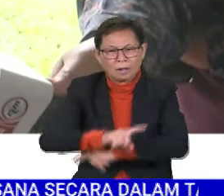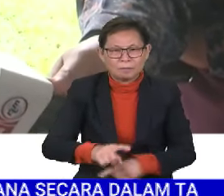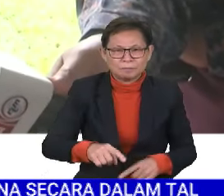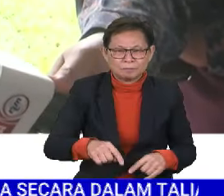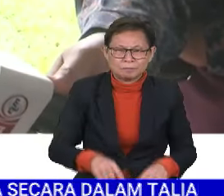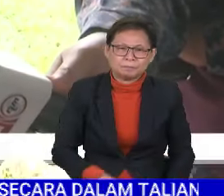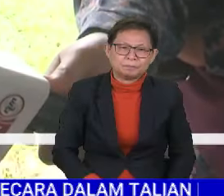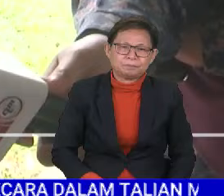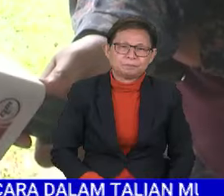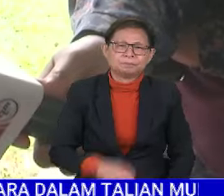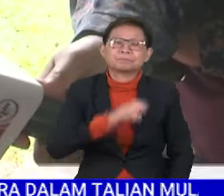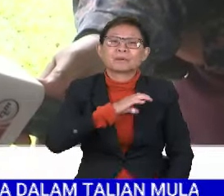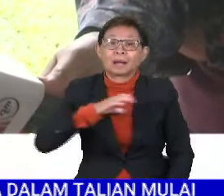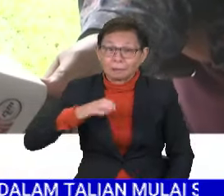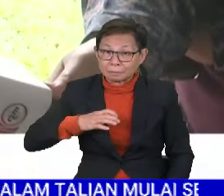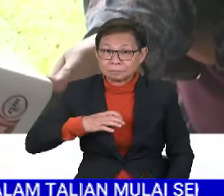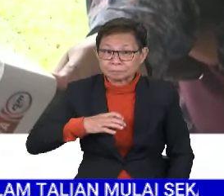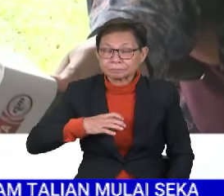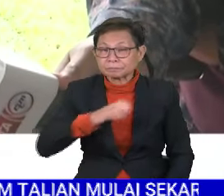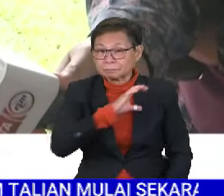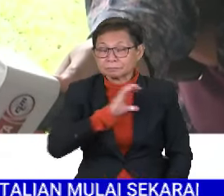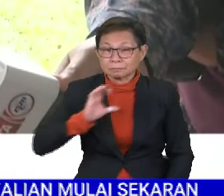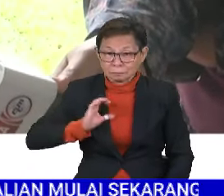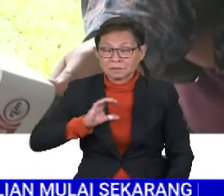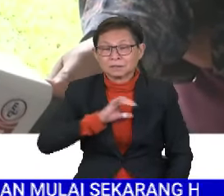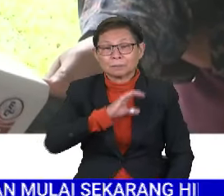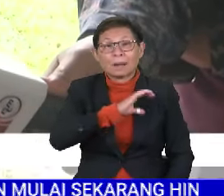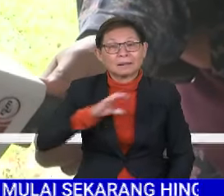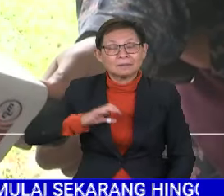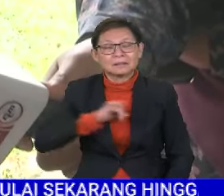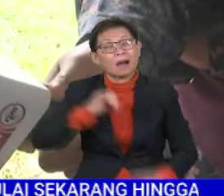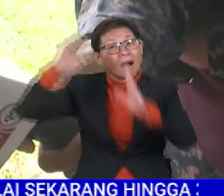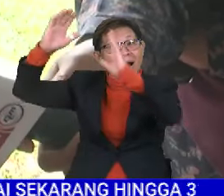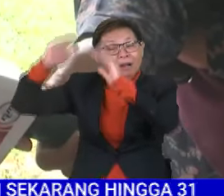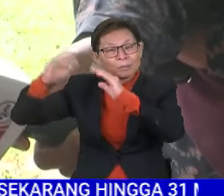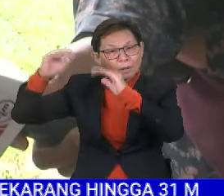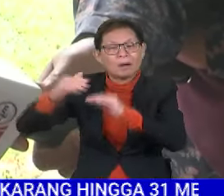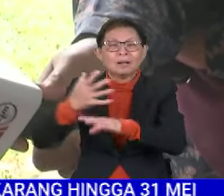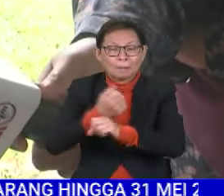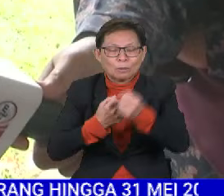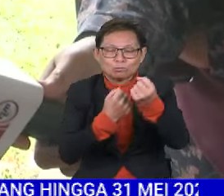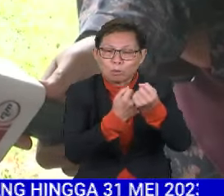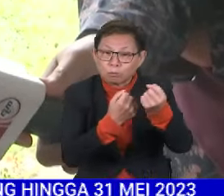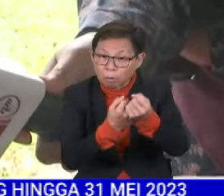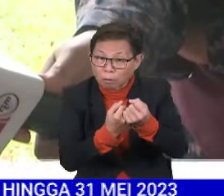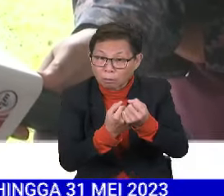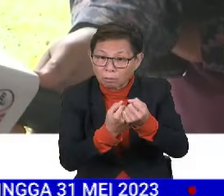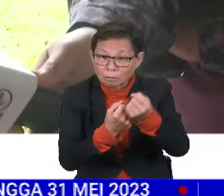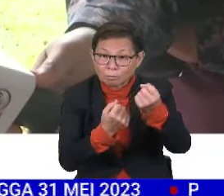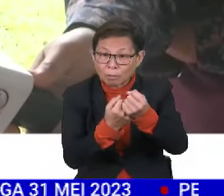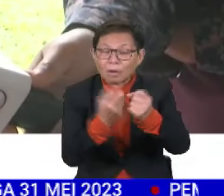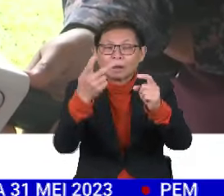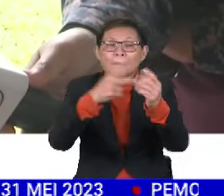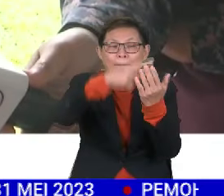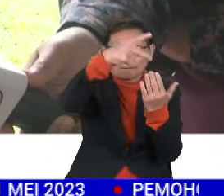di segi pengguna pula, pelanggan, saya haraplah dengan ini dapat kita beri sokonganlah pada